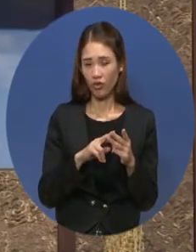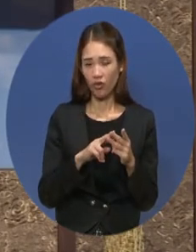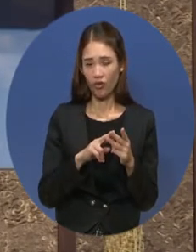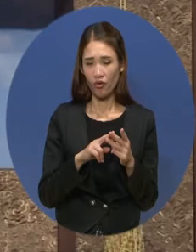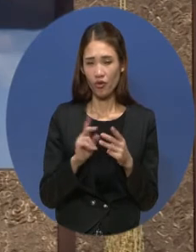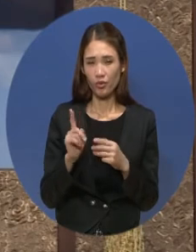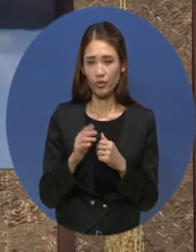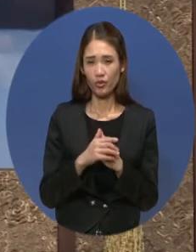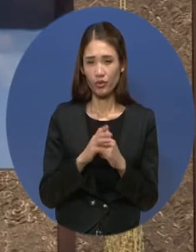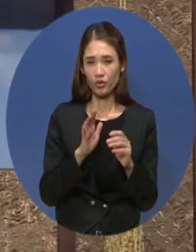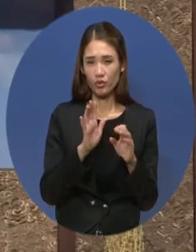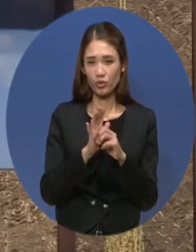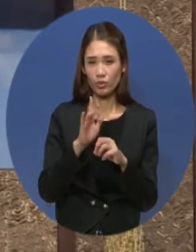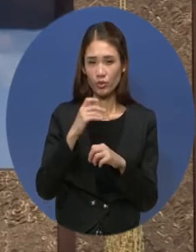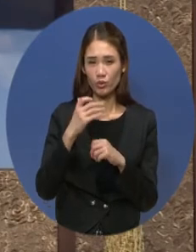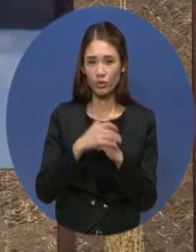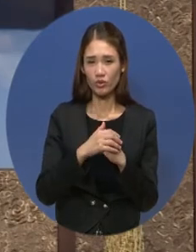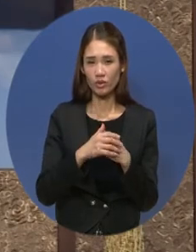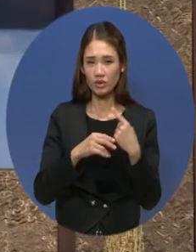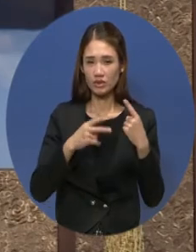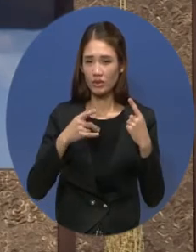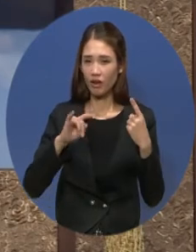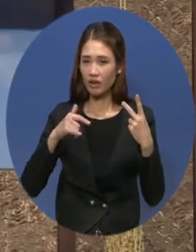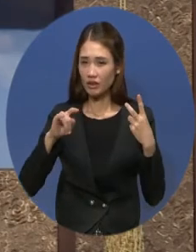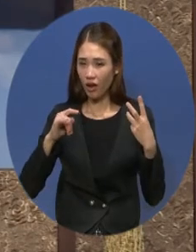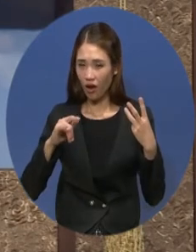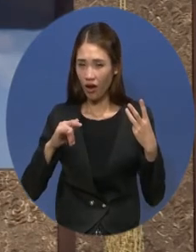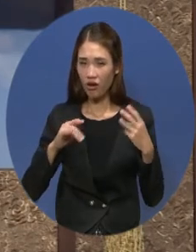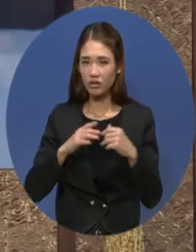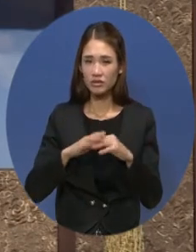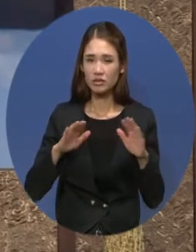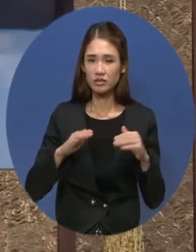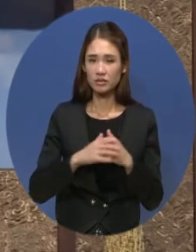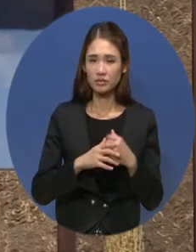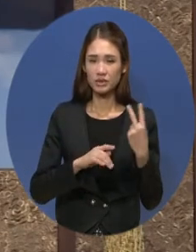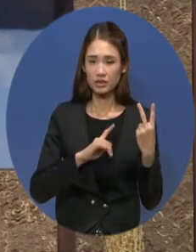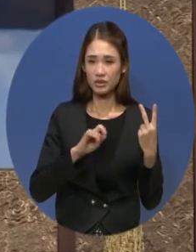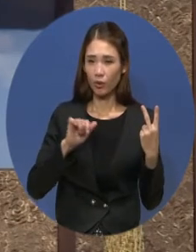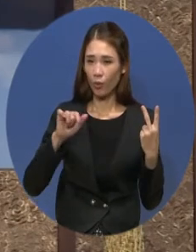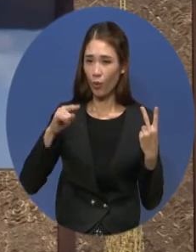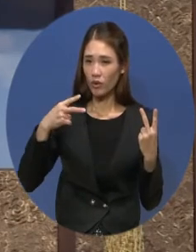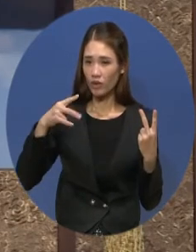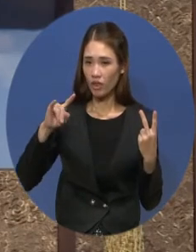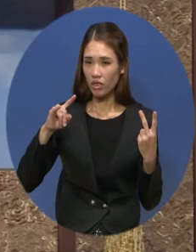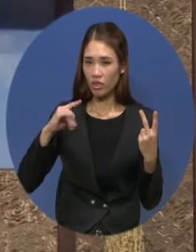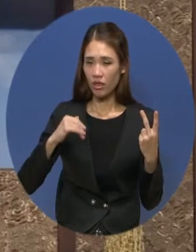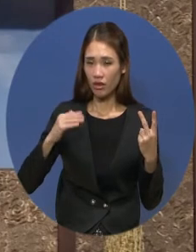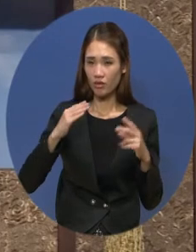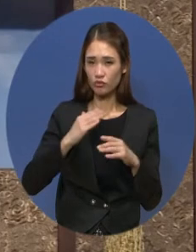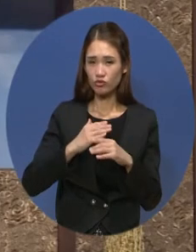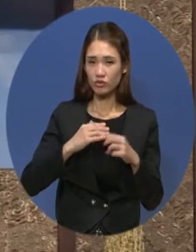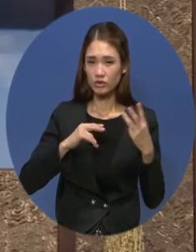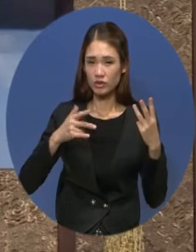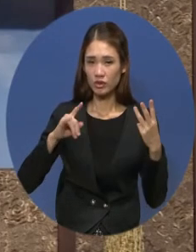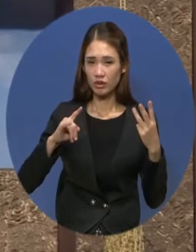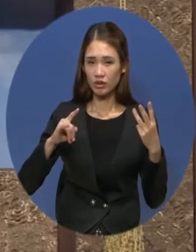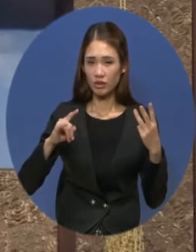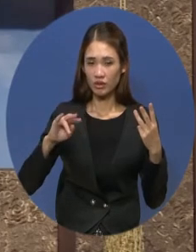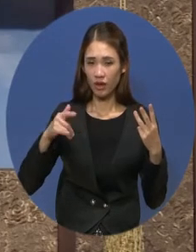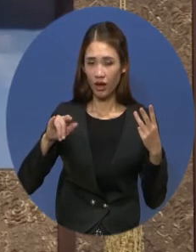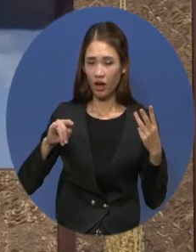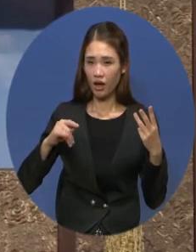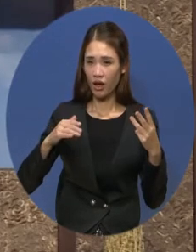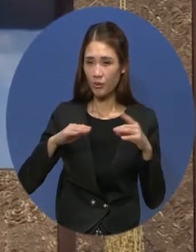코로나 단계 상승 2 너무 두려워 그래요 예 지금 이쪽 5단계에 걸려있는데 3단계가 되면 이제 휴가 미래야 된